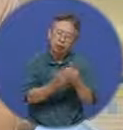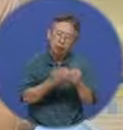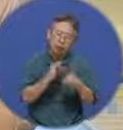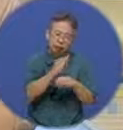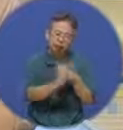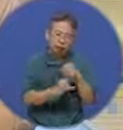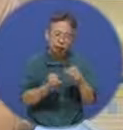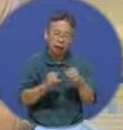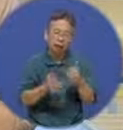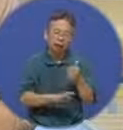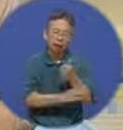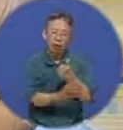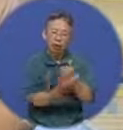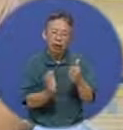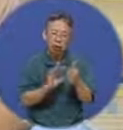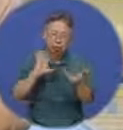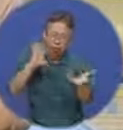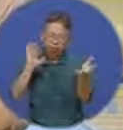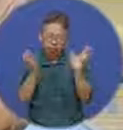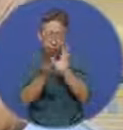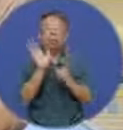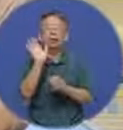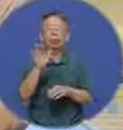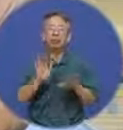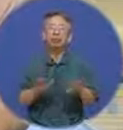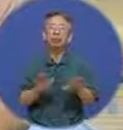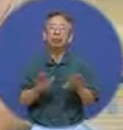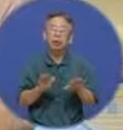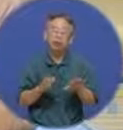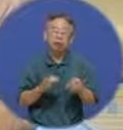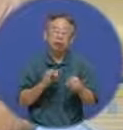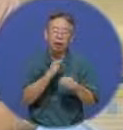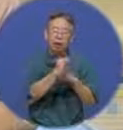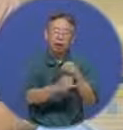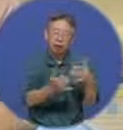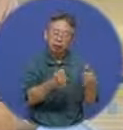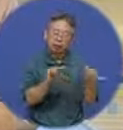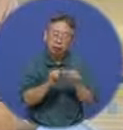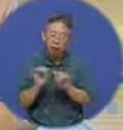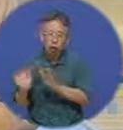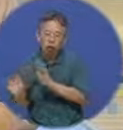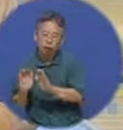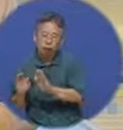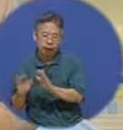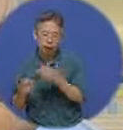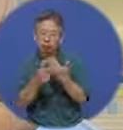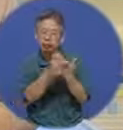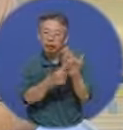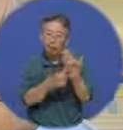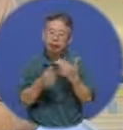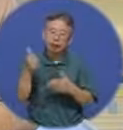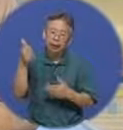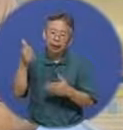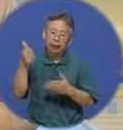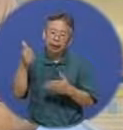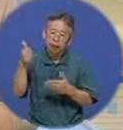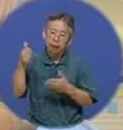境は大きく変化しています。今回はネット社会と子どもたちというテーマで三坂知事に伺い